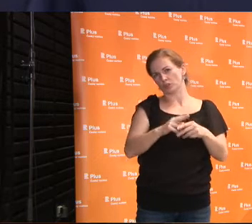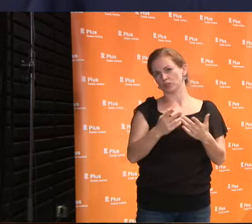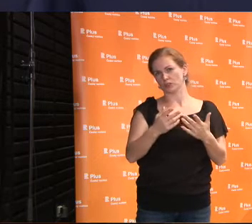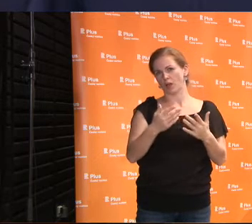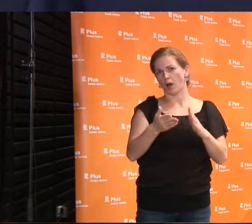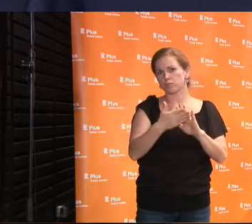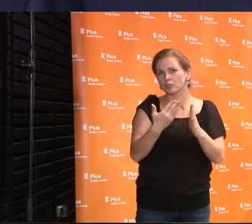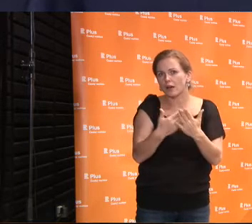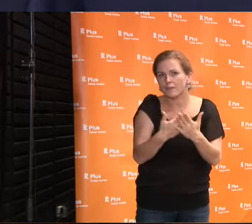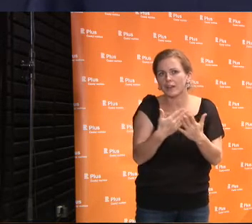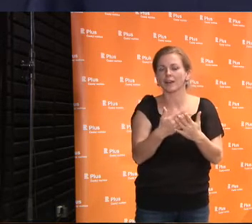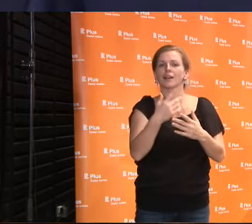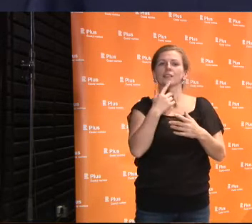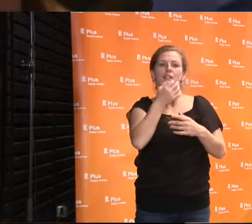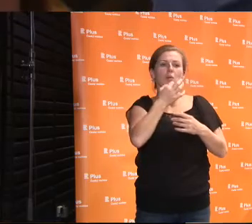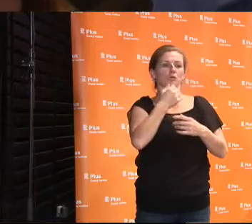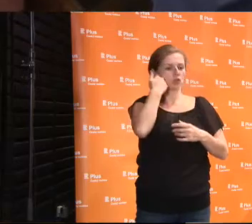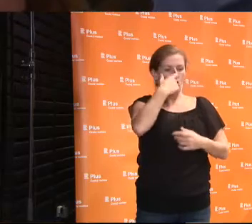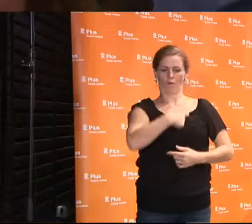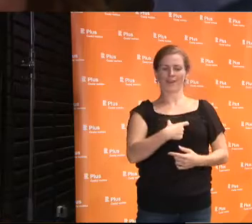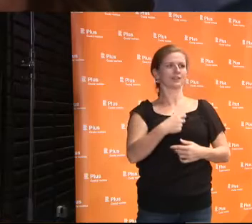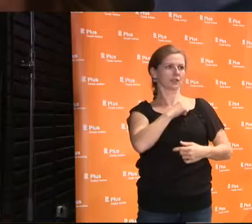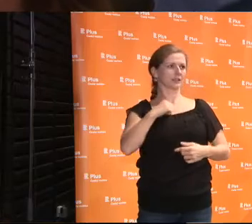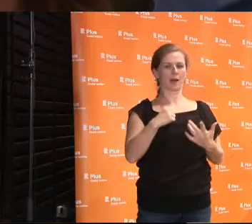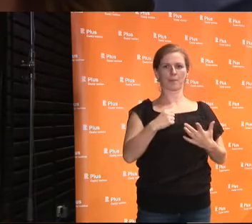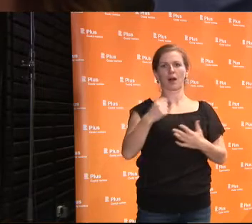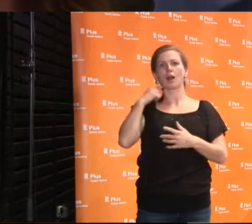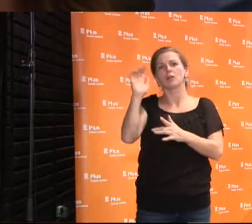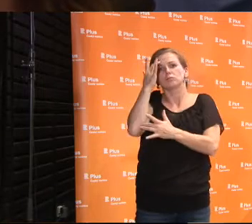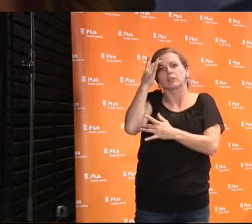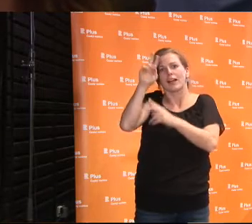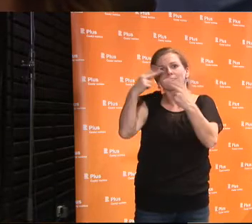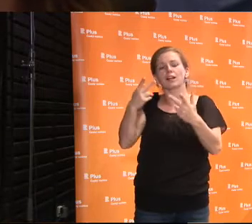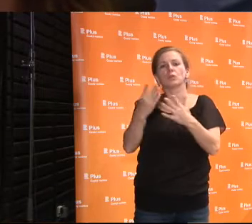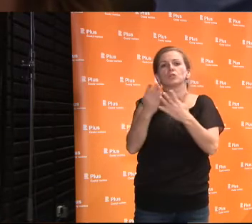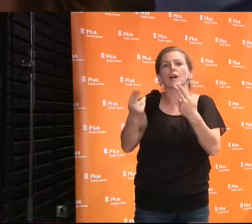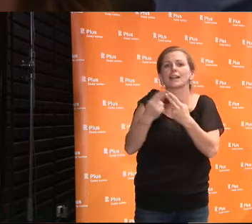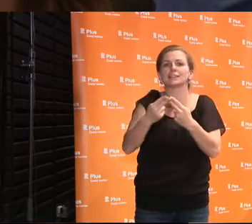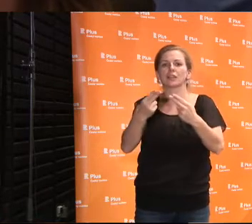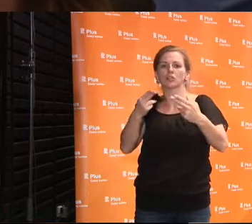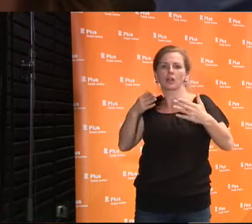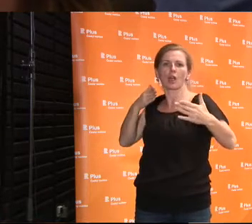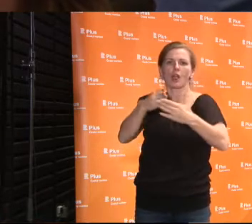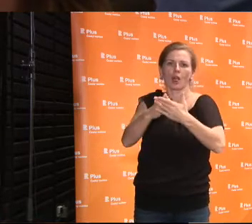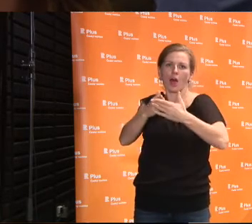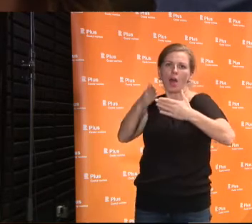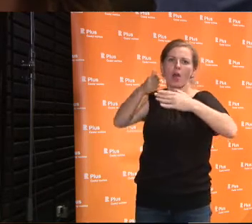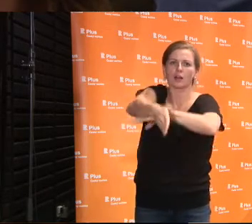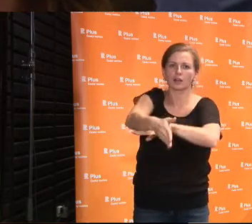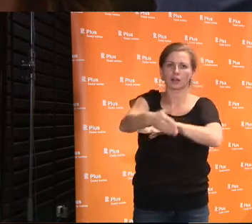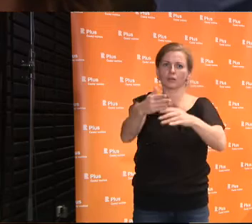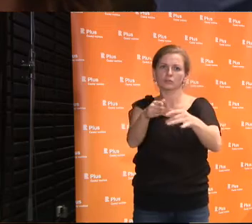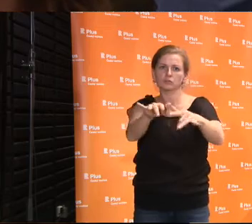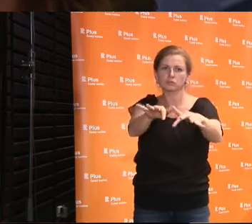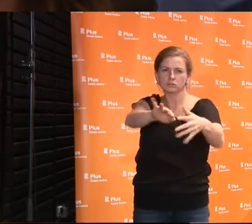celou společnost tím, že vám hackne tady ten systém té umělé inteligence nebo robotu. Teď se třeba nebavím v továrně, která je o to odřízla, bavím se